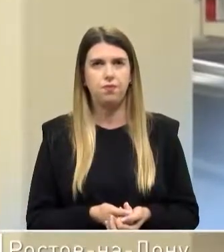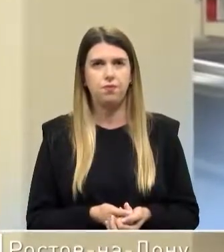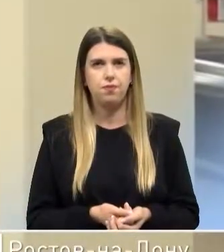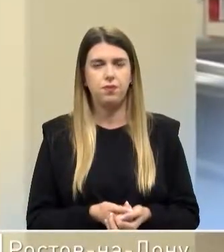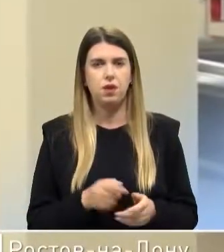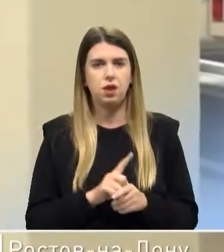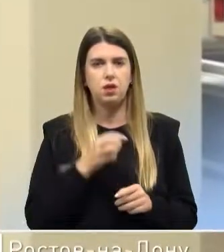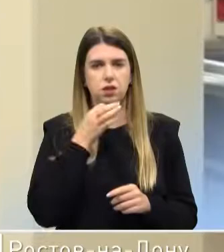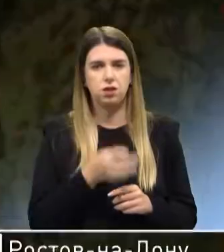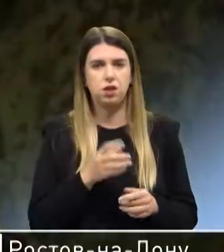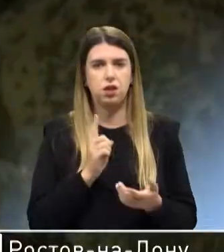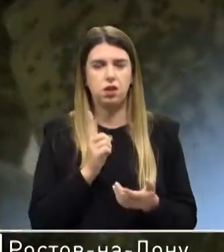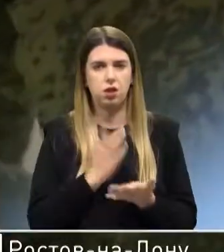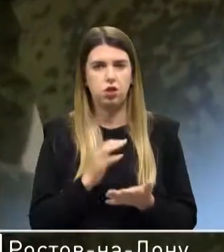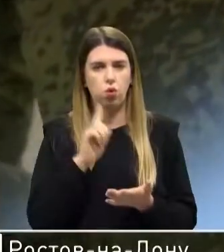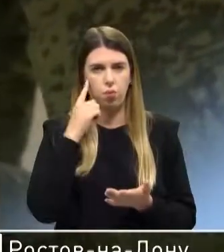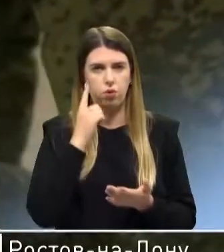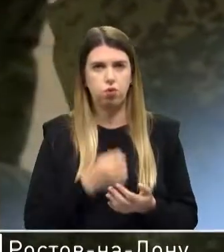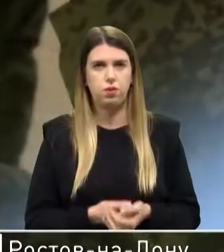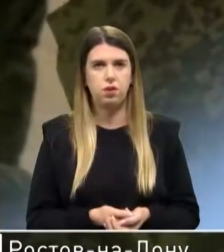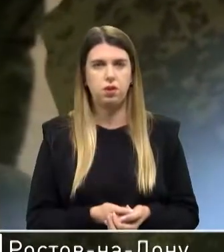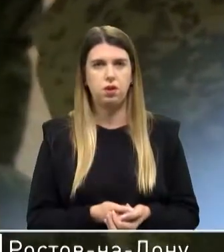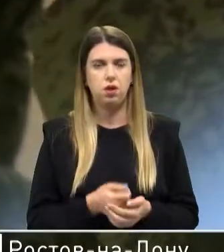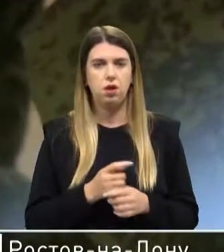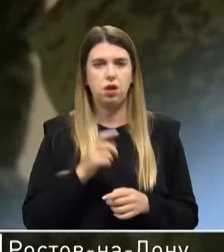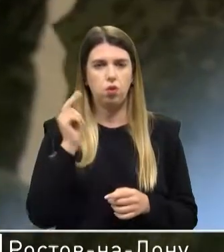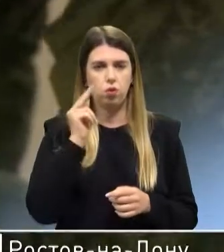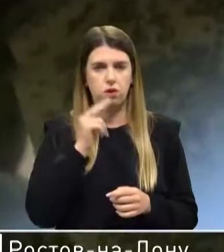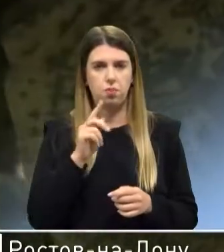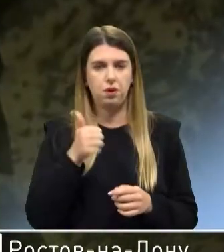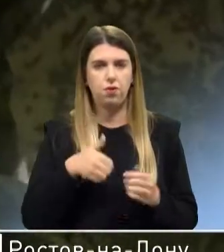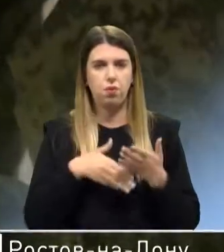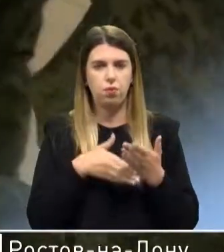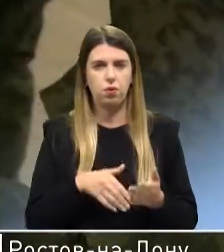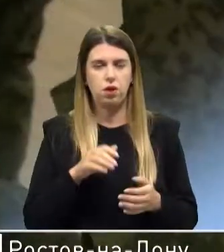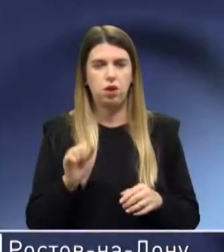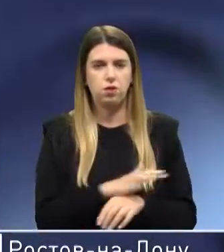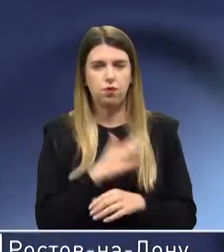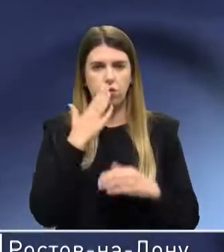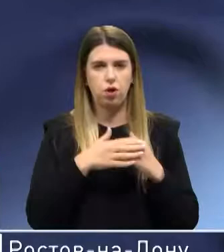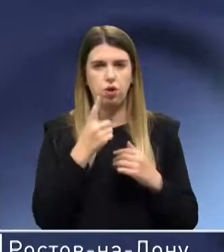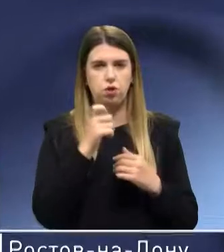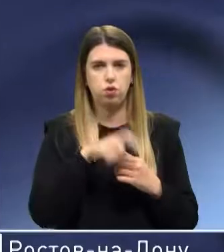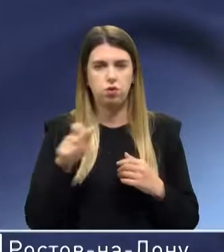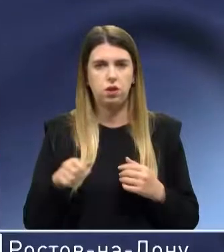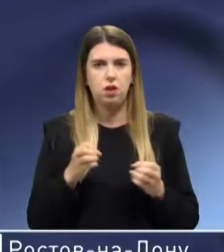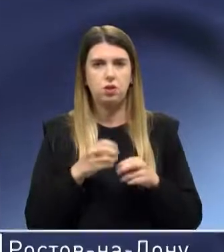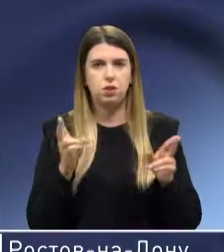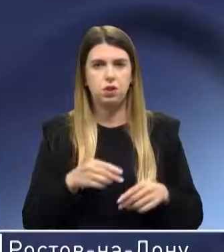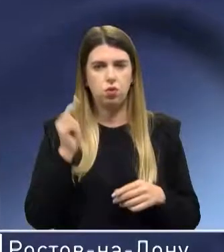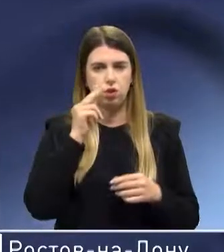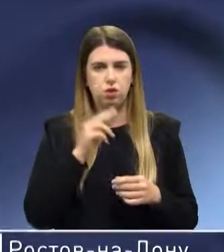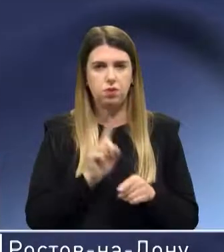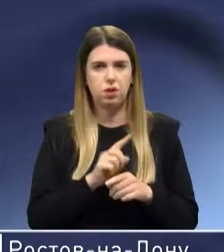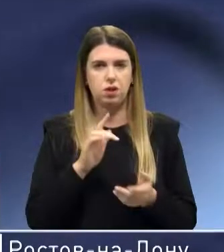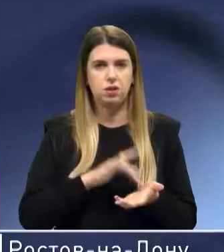так сказать, есть что обдумать. Навыки оказания первой помощи освоили около 100 человек. Специалисты